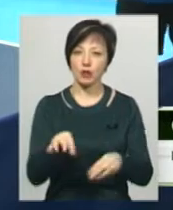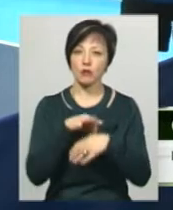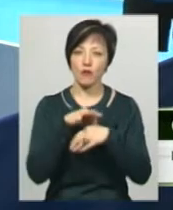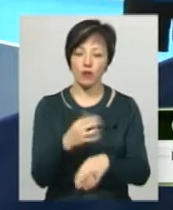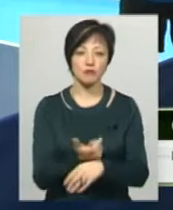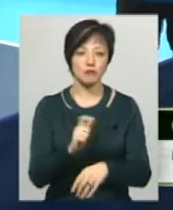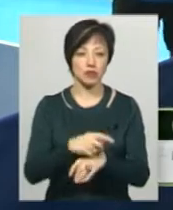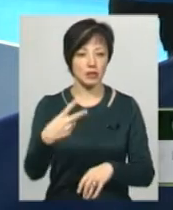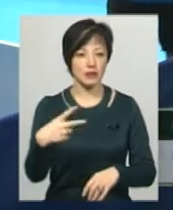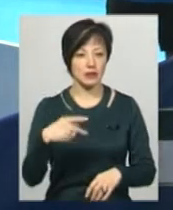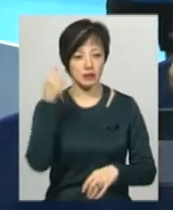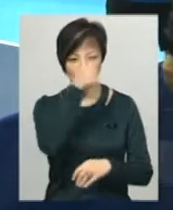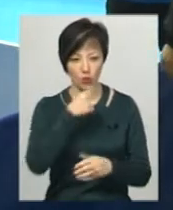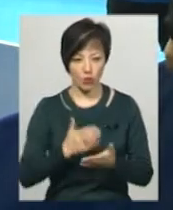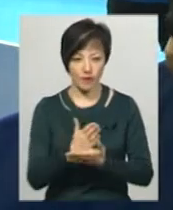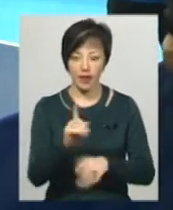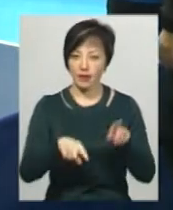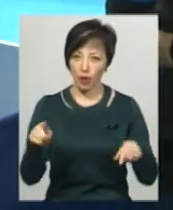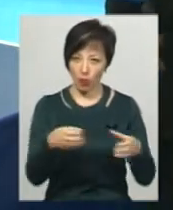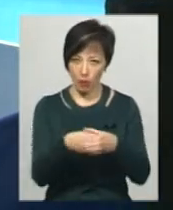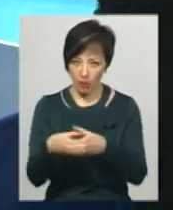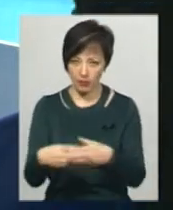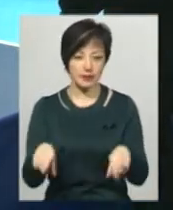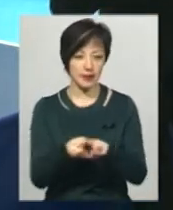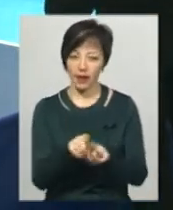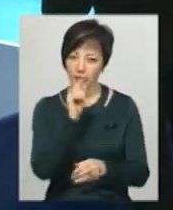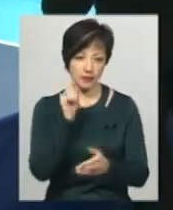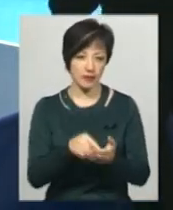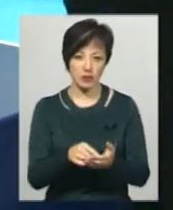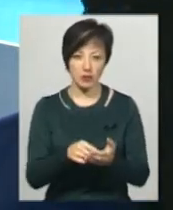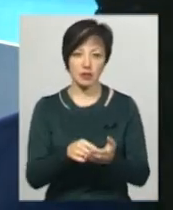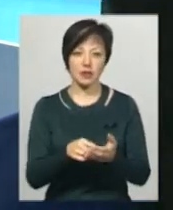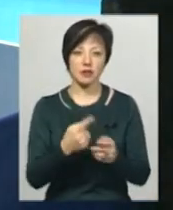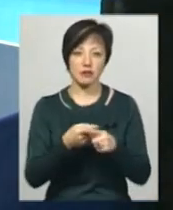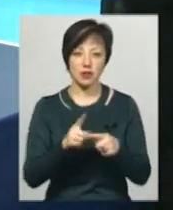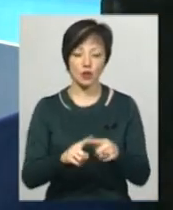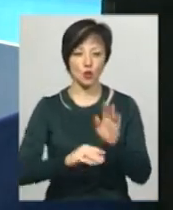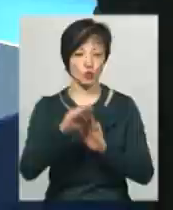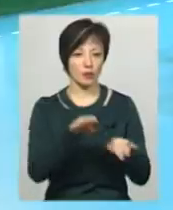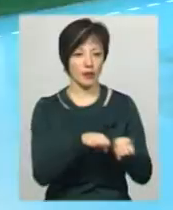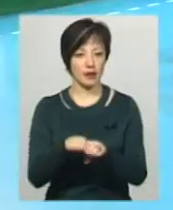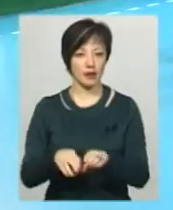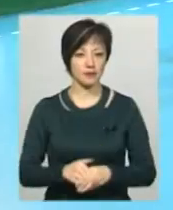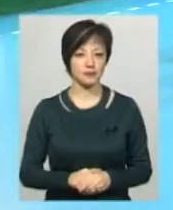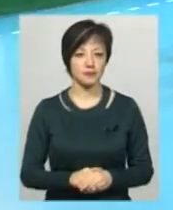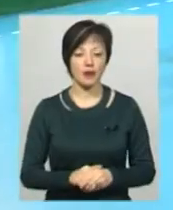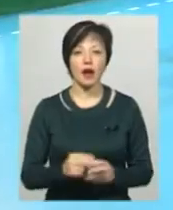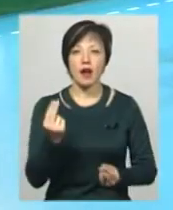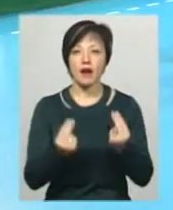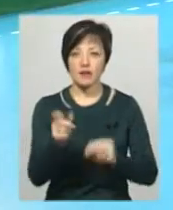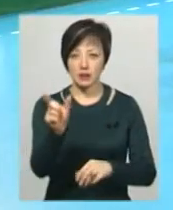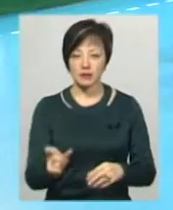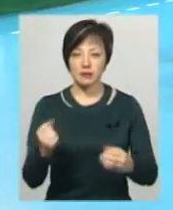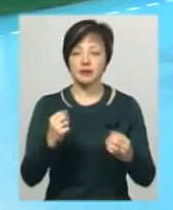вже більше 20 років, а деякі команди так і не вийшли із регіональних ліг до суперліги. Гравець з Дніпра